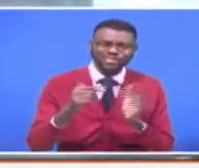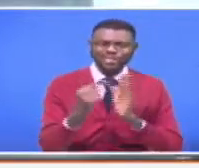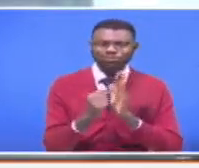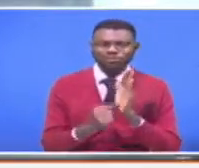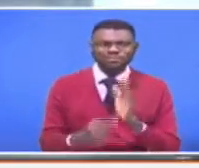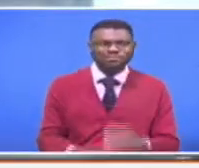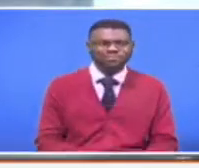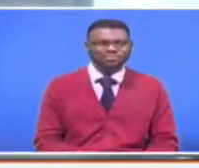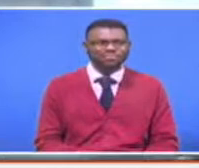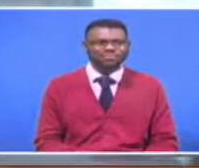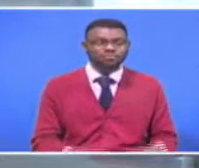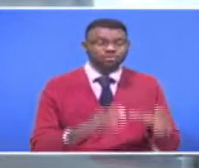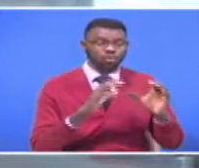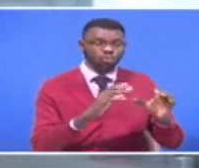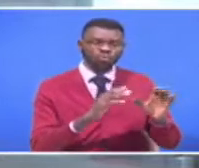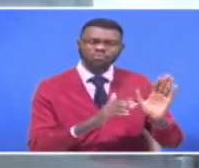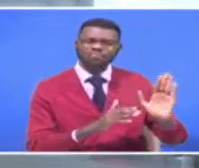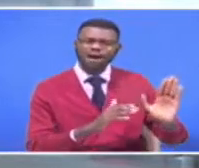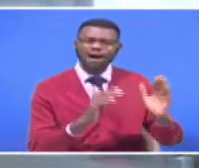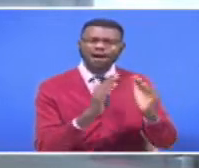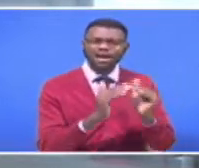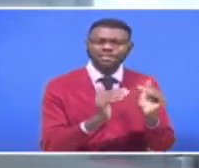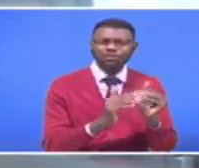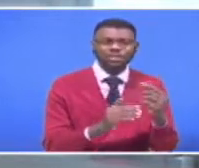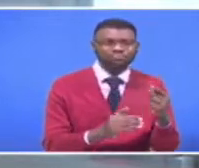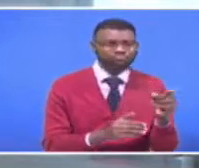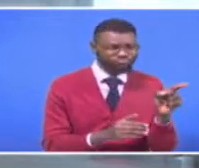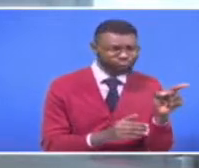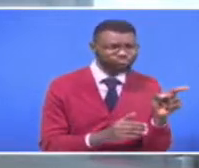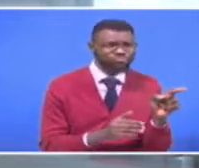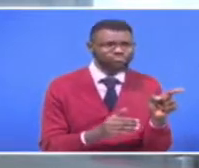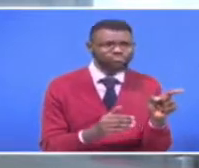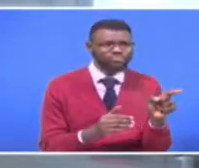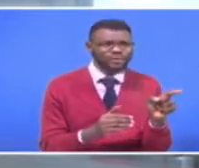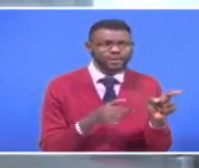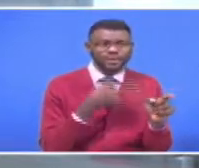Na kocha wa klabu ya Arsenal Mikel Arteta amefunguka kwa kudai kuwa matu